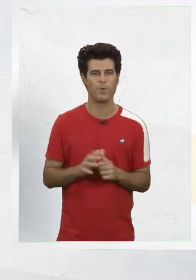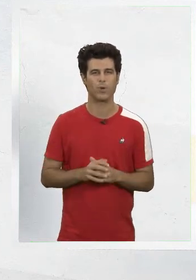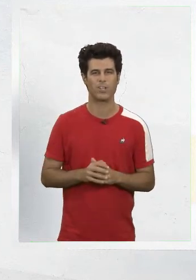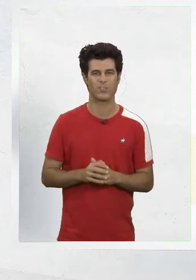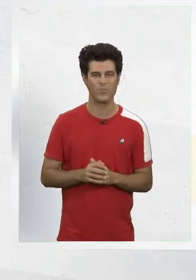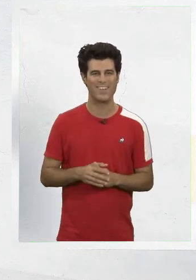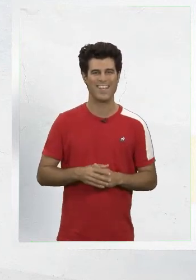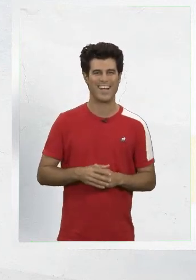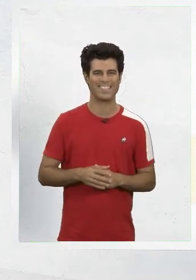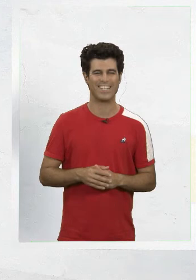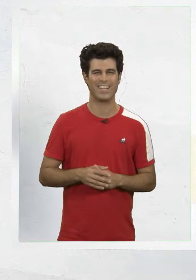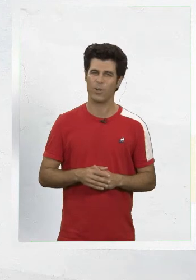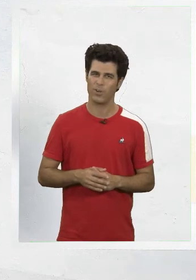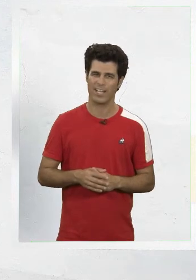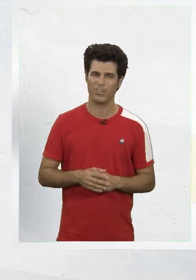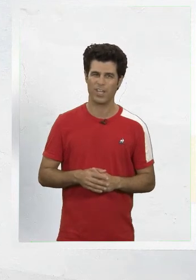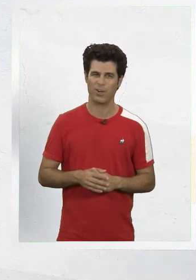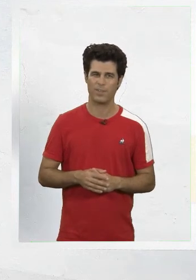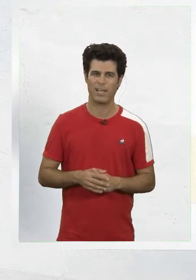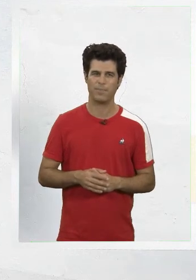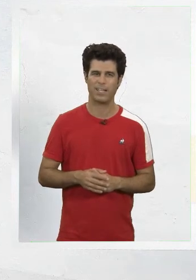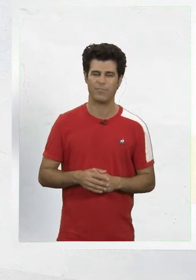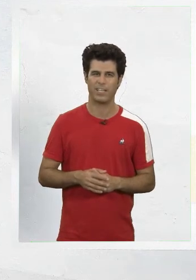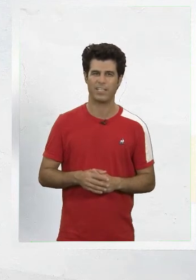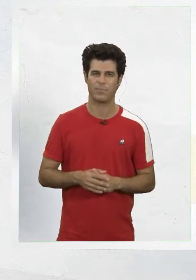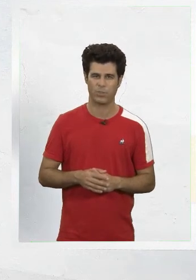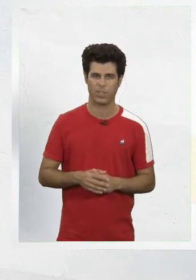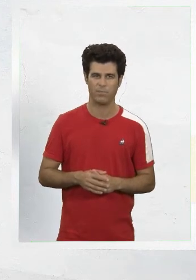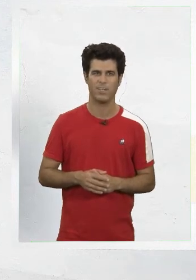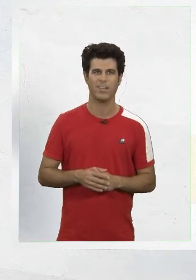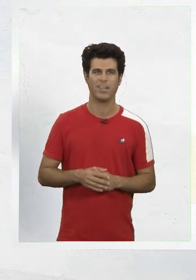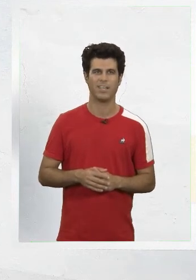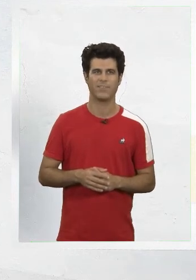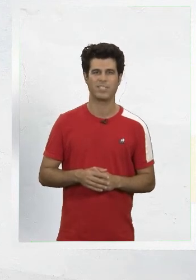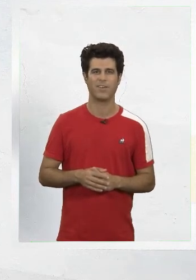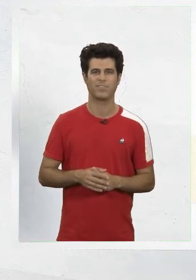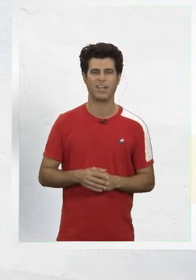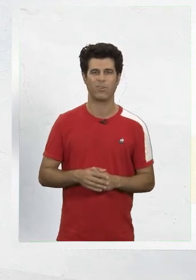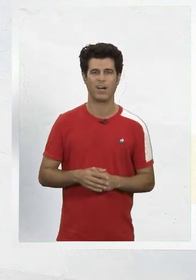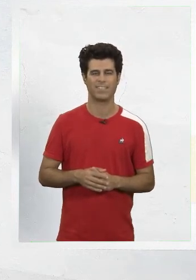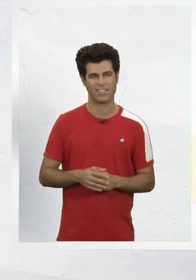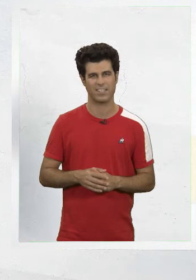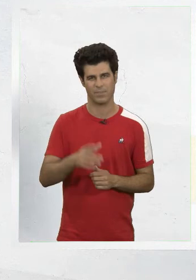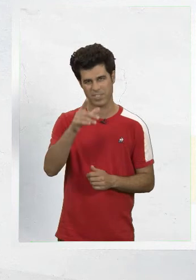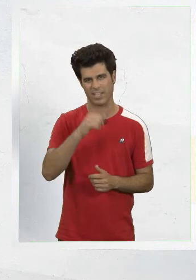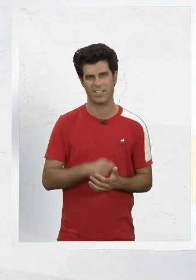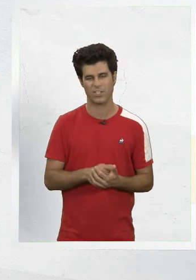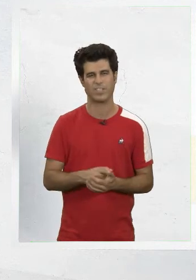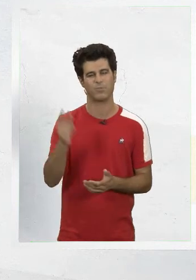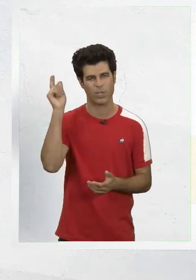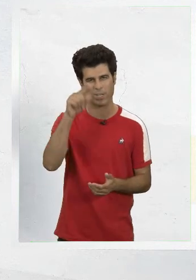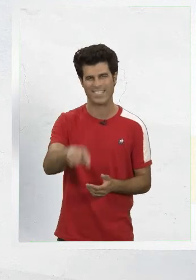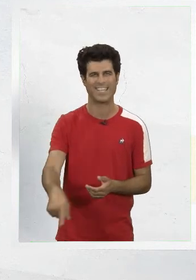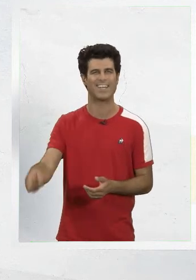הוקפאו בתוך הזום. אז אני קודם כל אגיד תודה רבה למעיין וגלעד המתוקים. וסבתא רוחה, את תמסרי